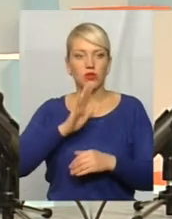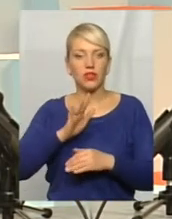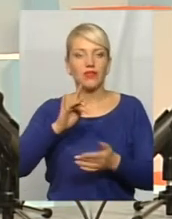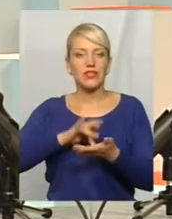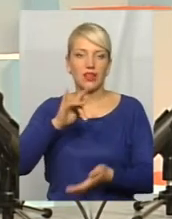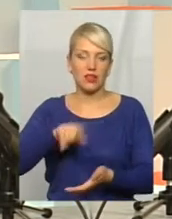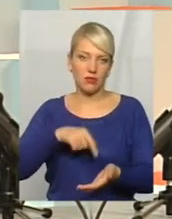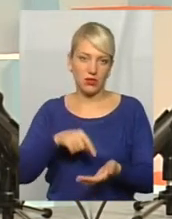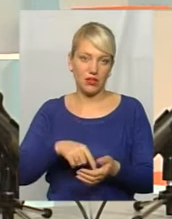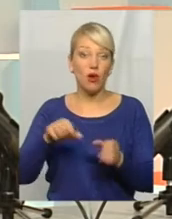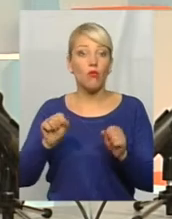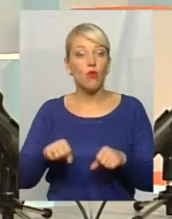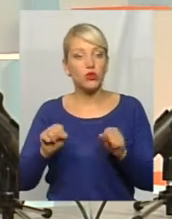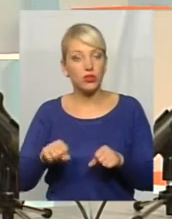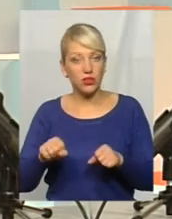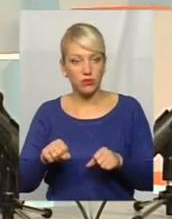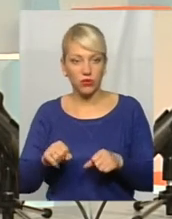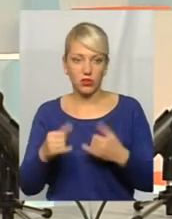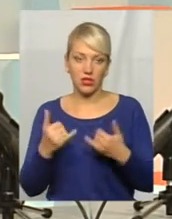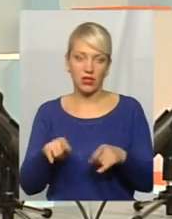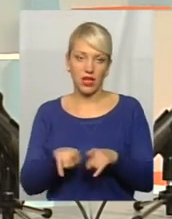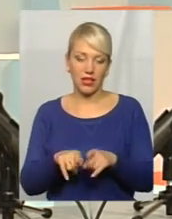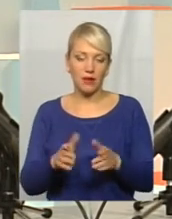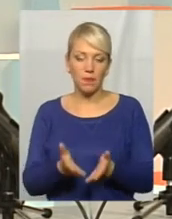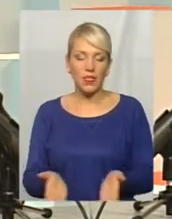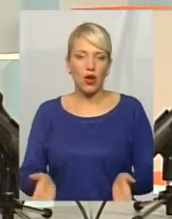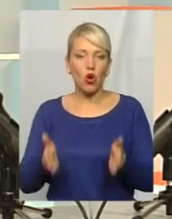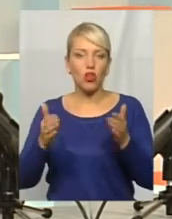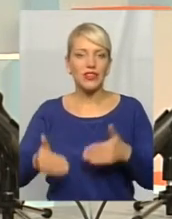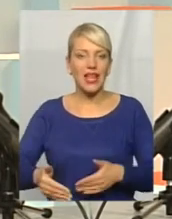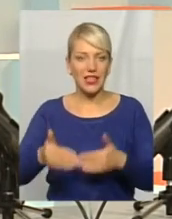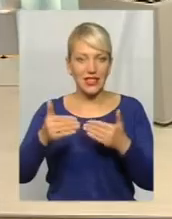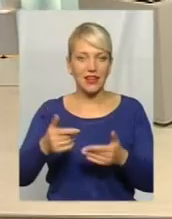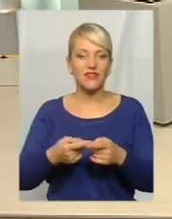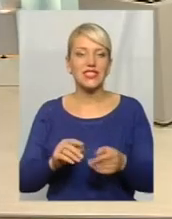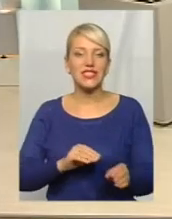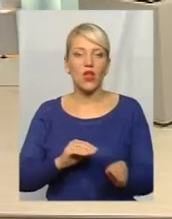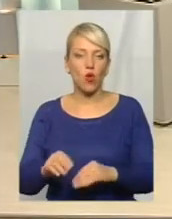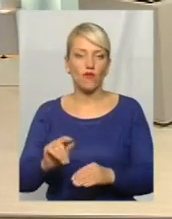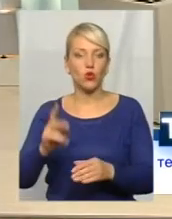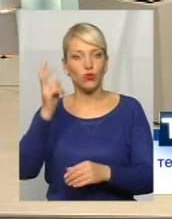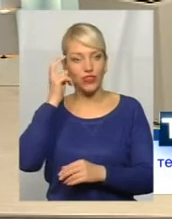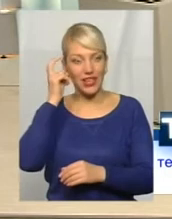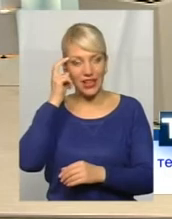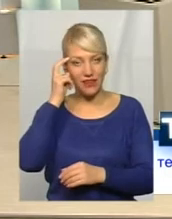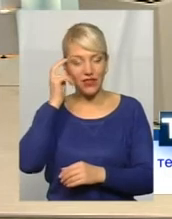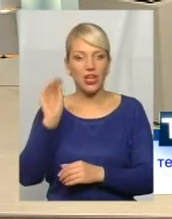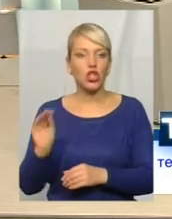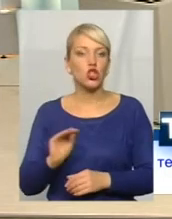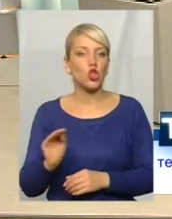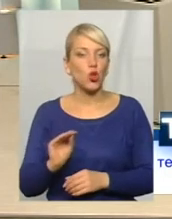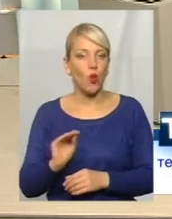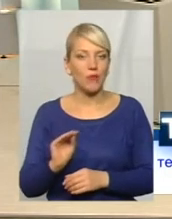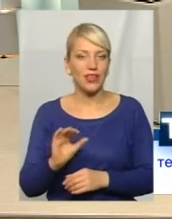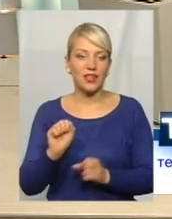міста. Можливо, зараз такі контейнери встановлюють в Києві, в Житомирі. Можливо,